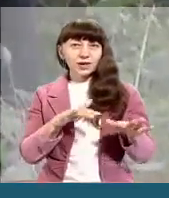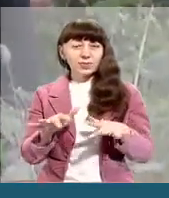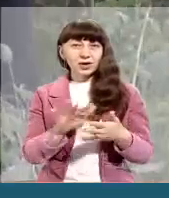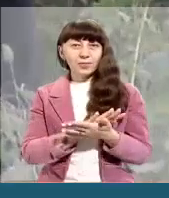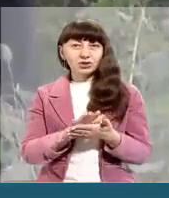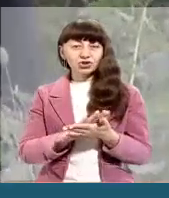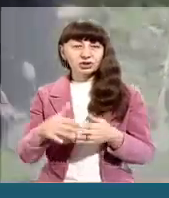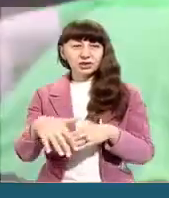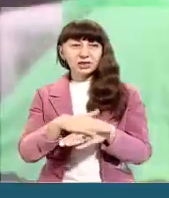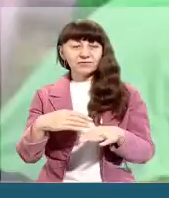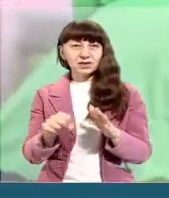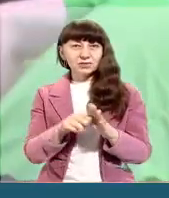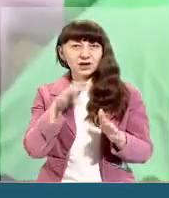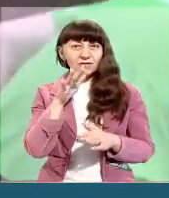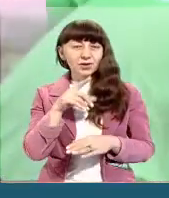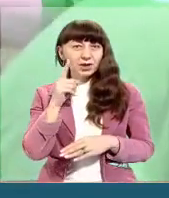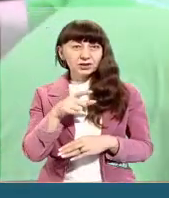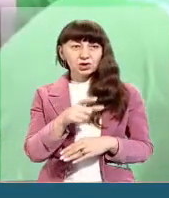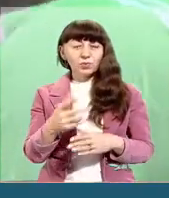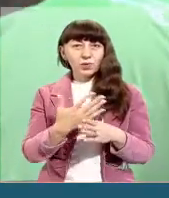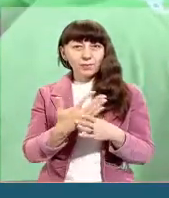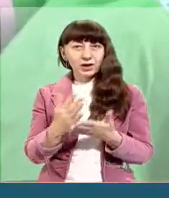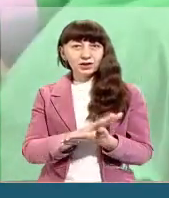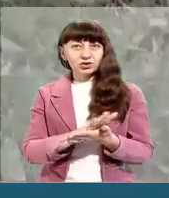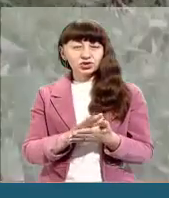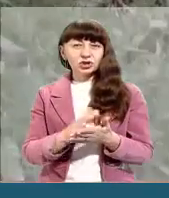очистке территории. В зимнее время молодые люди помогают